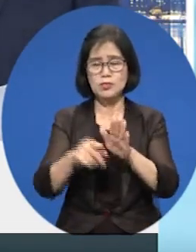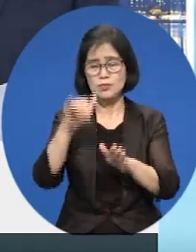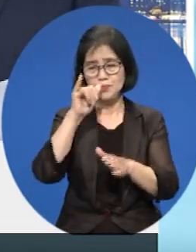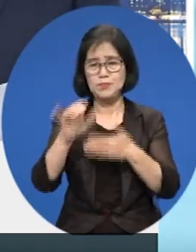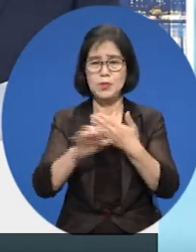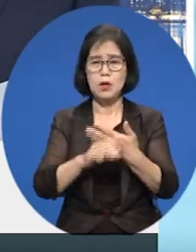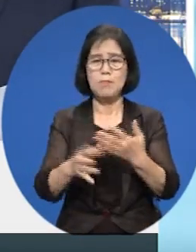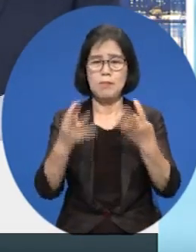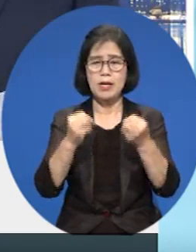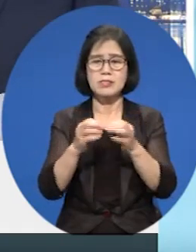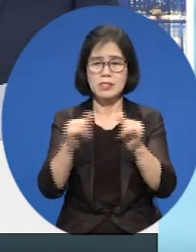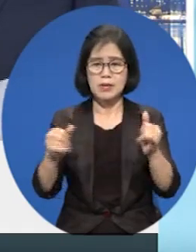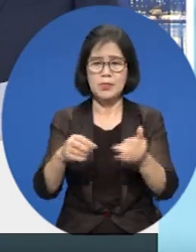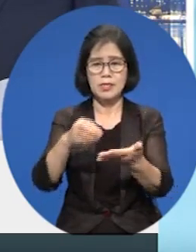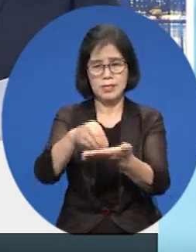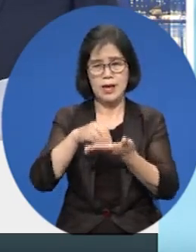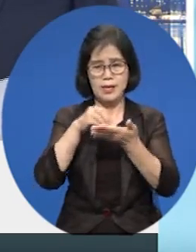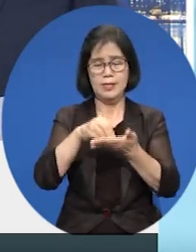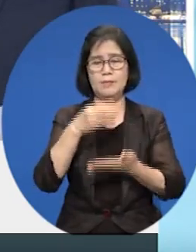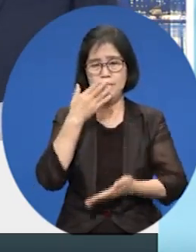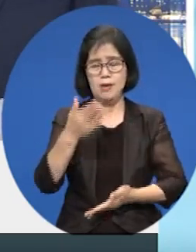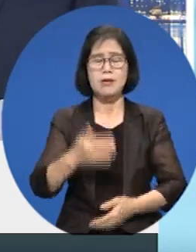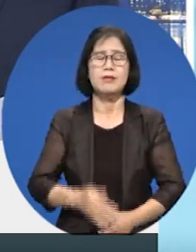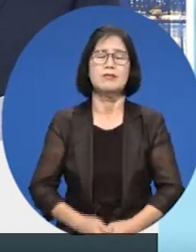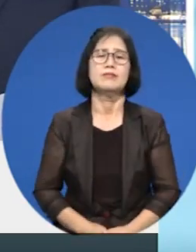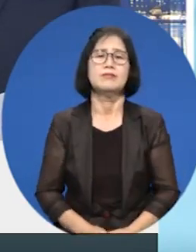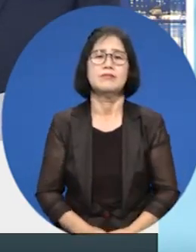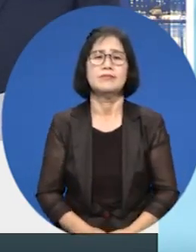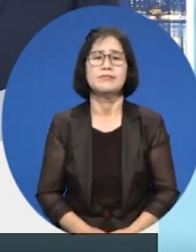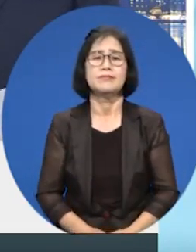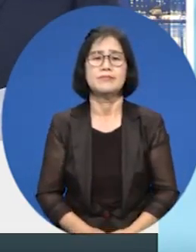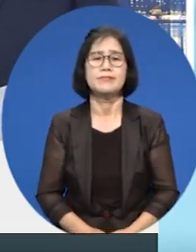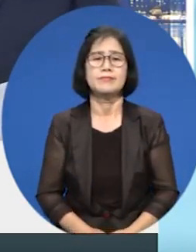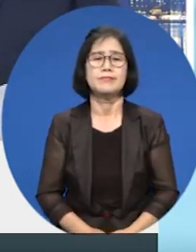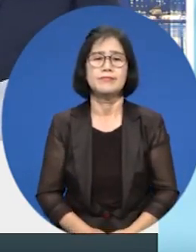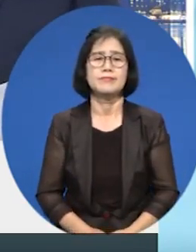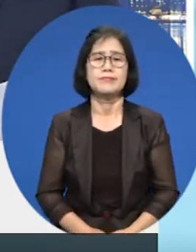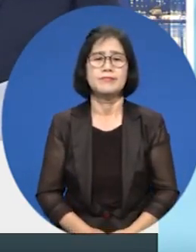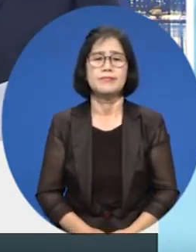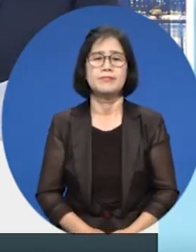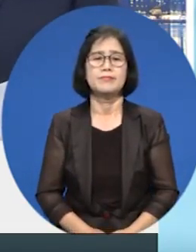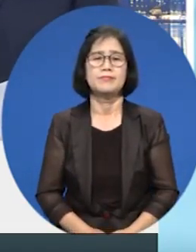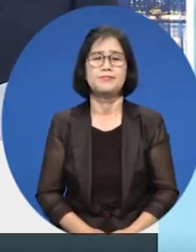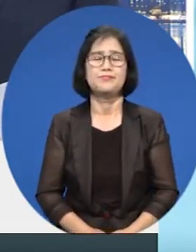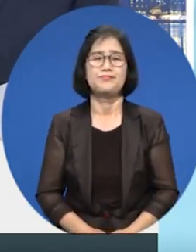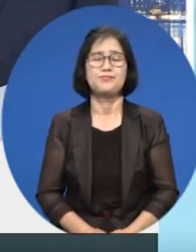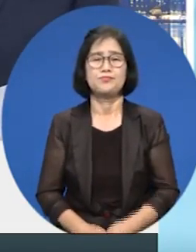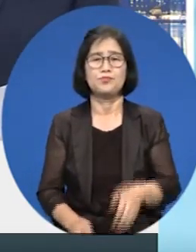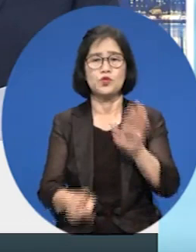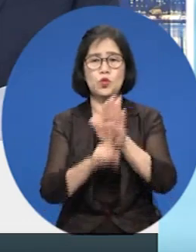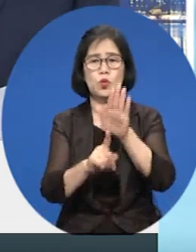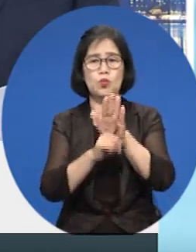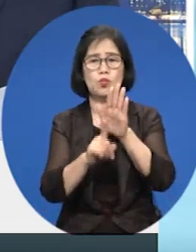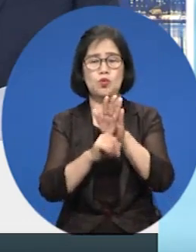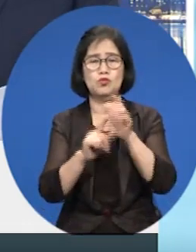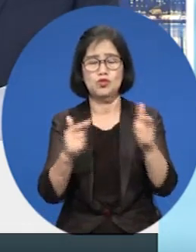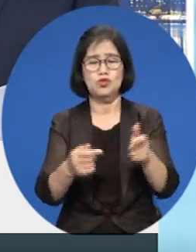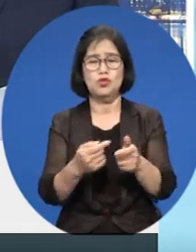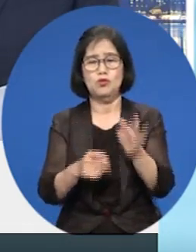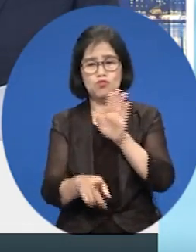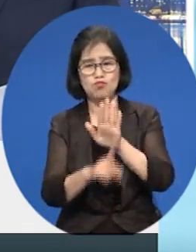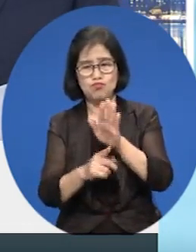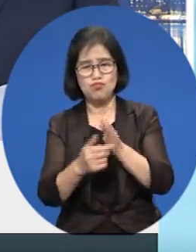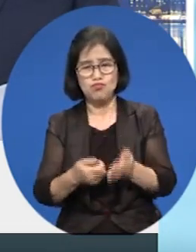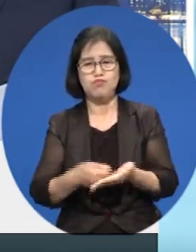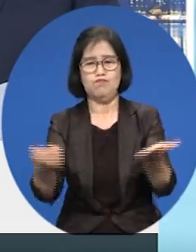시민들이 가입할 수 있게 되지 않게 나는 기대를 갖고 있구요 어 지금은 이제 그 우리가 홍보물 도 여러 가지로 배포하고 있습니다 택시